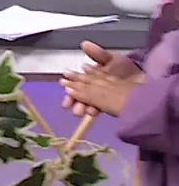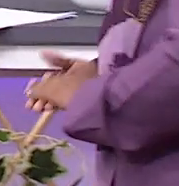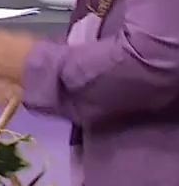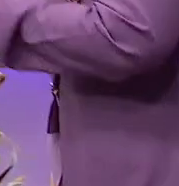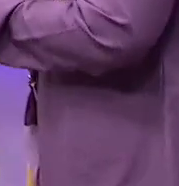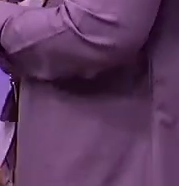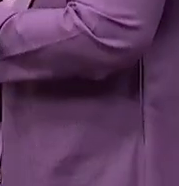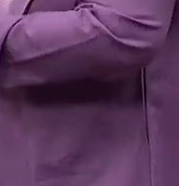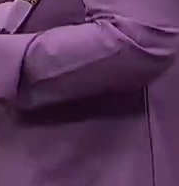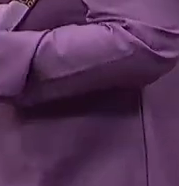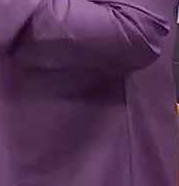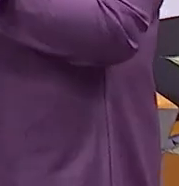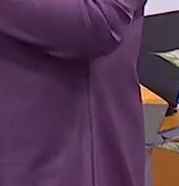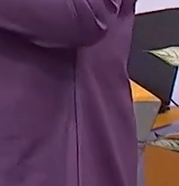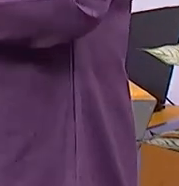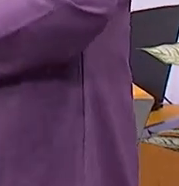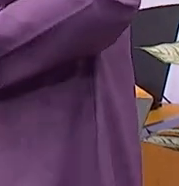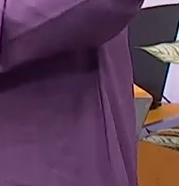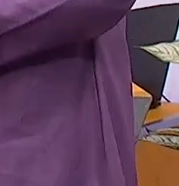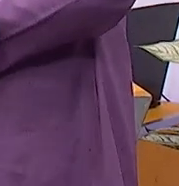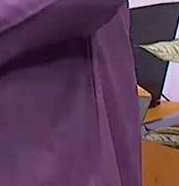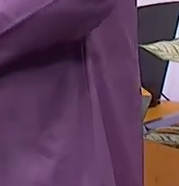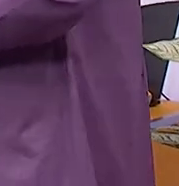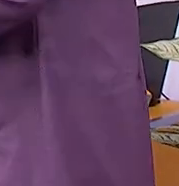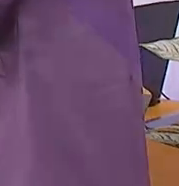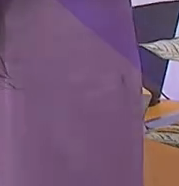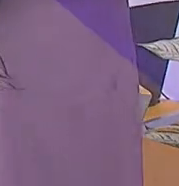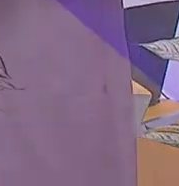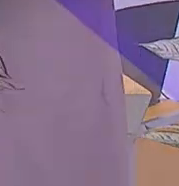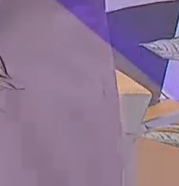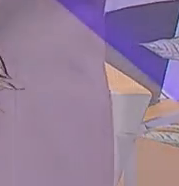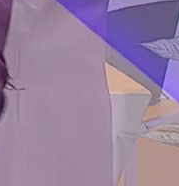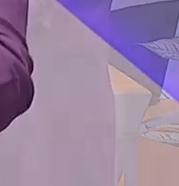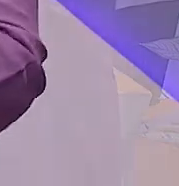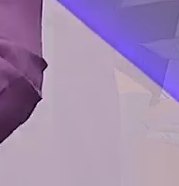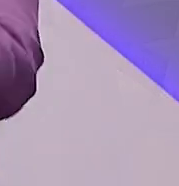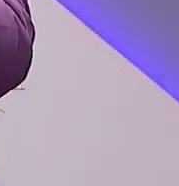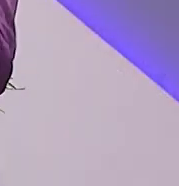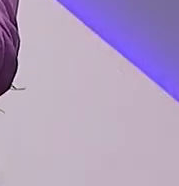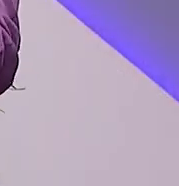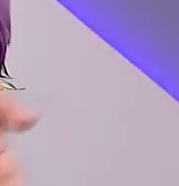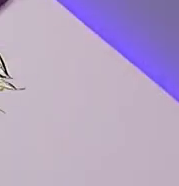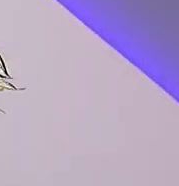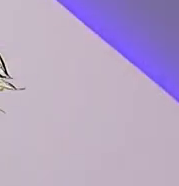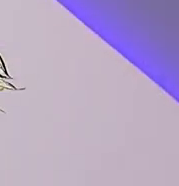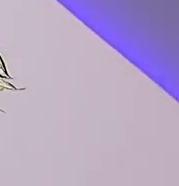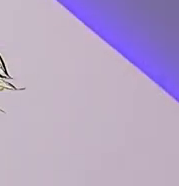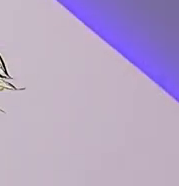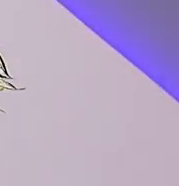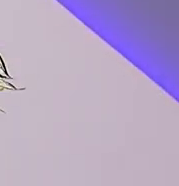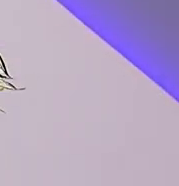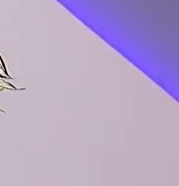ruang atas bawah belakang depat depan luar dan